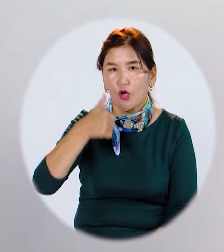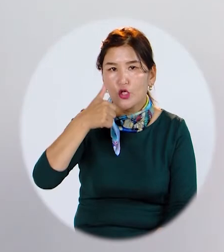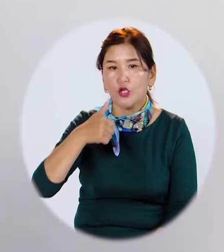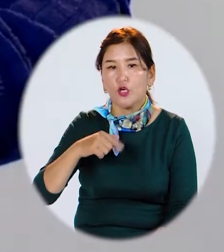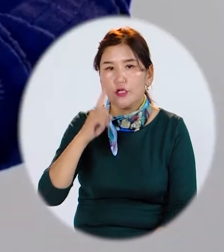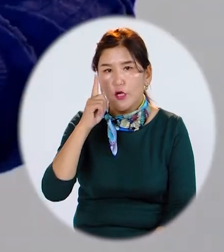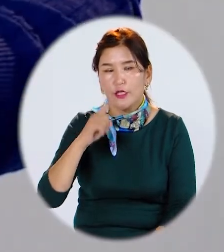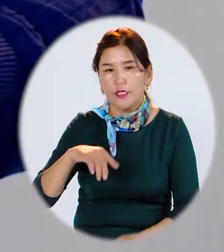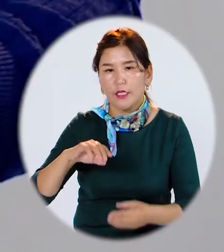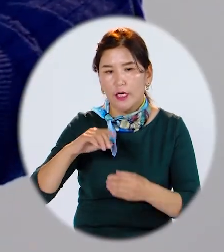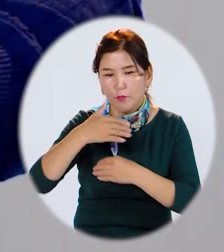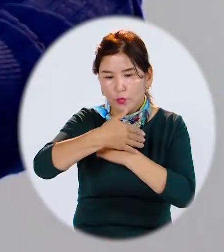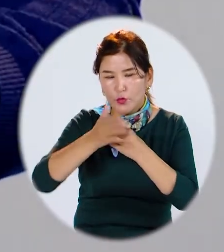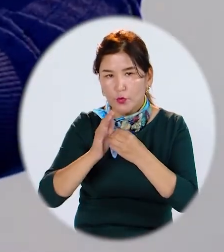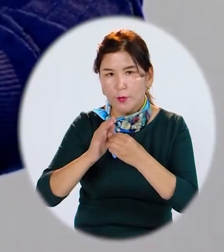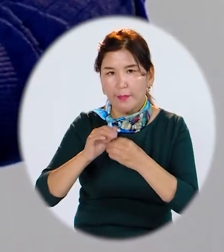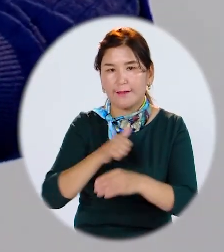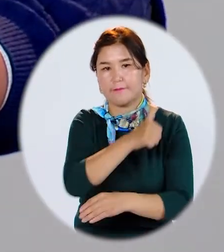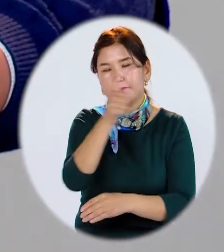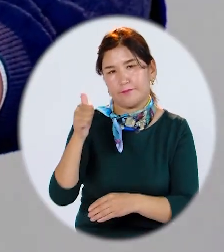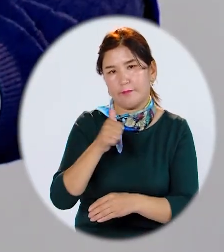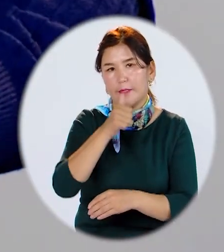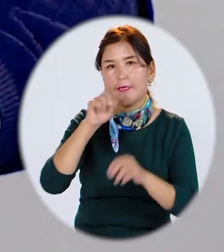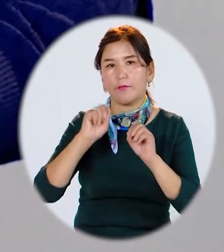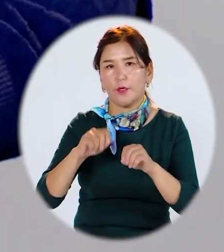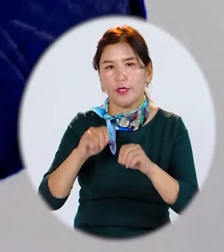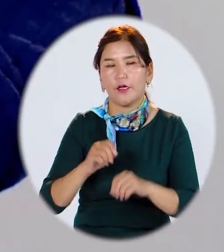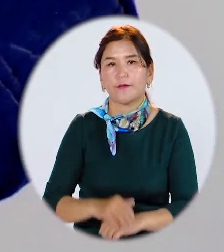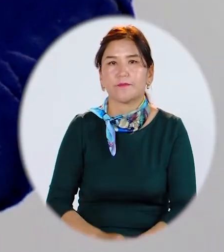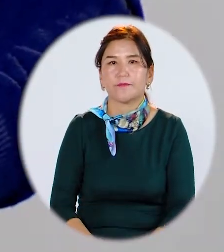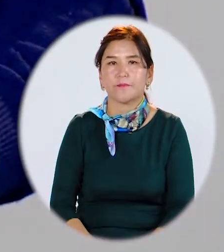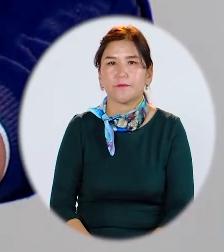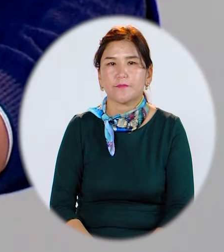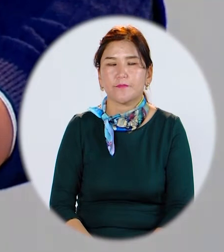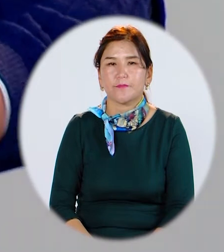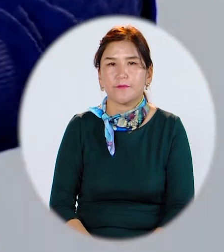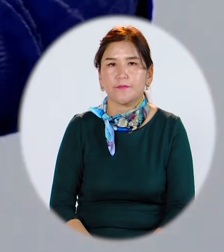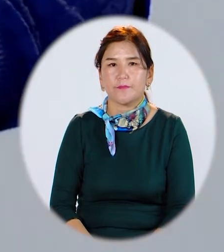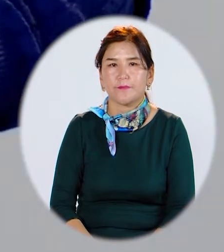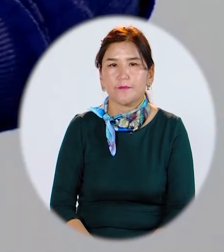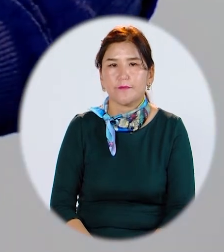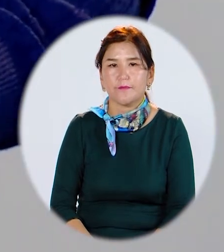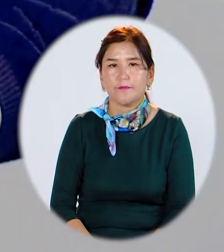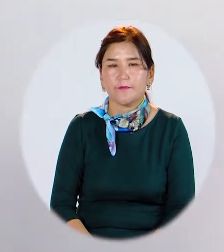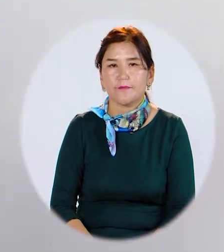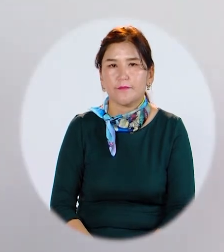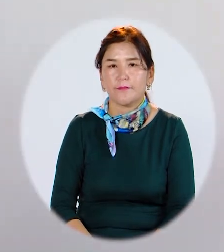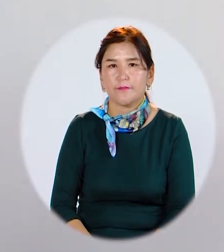За одоо уралыг дээрэс нь ингэж хийж гүйцэтгэн. За